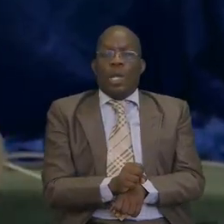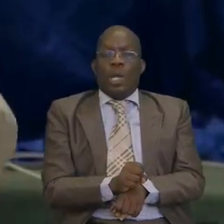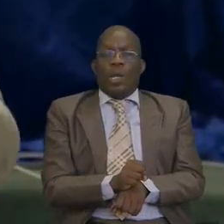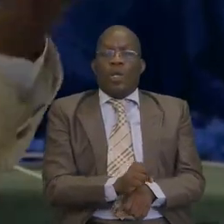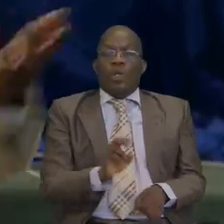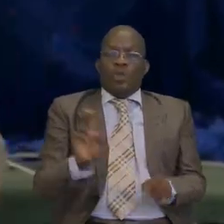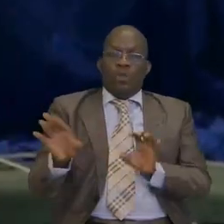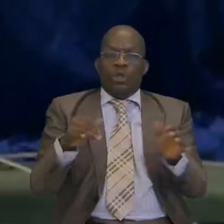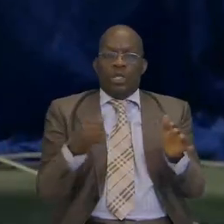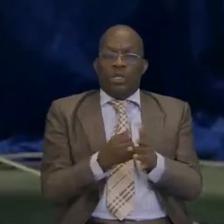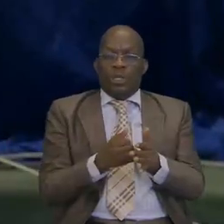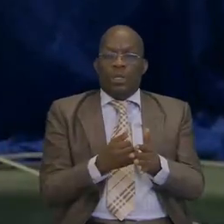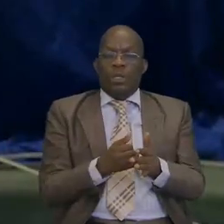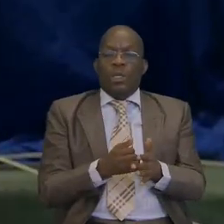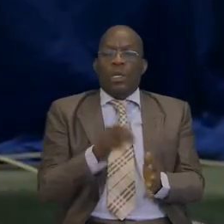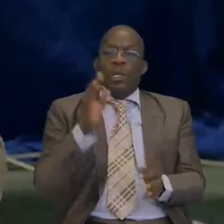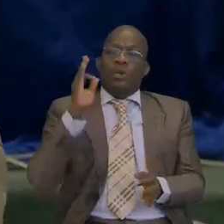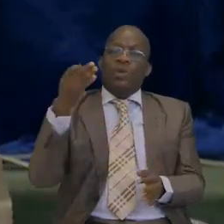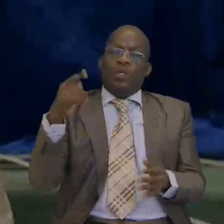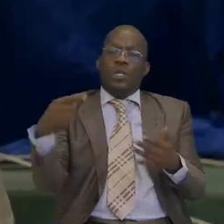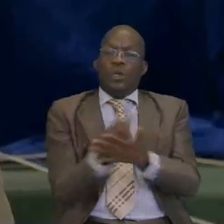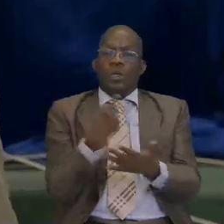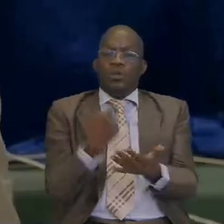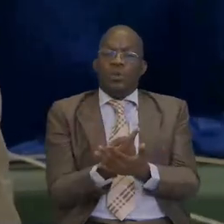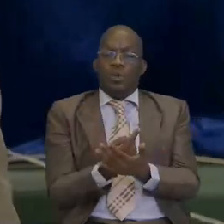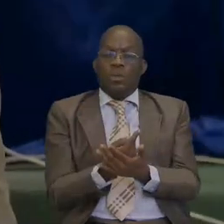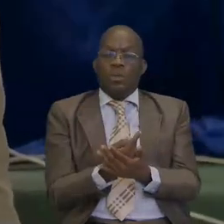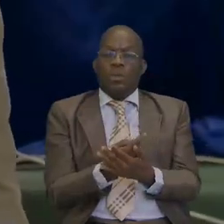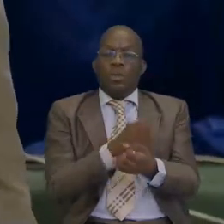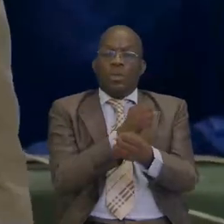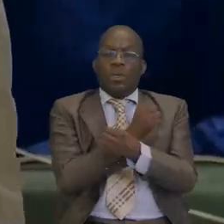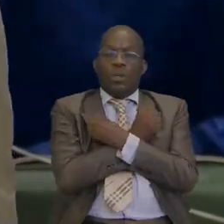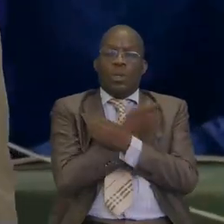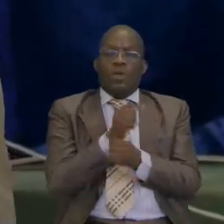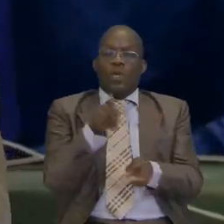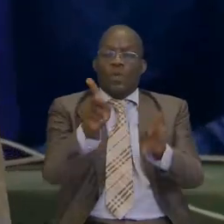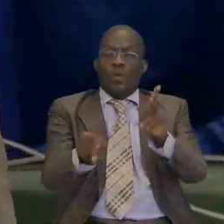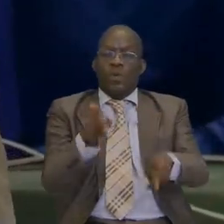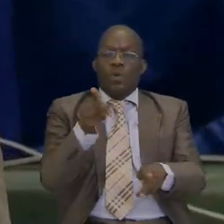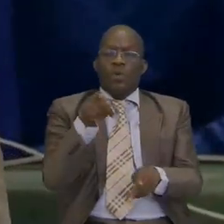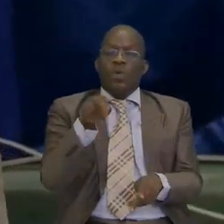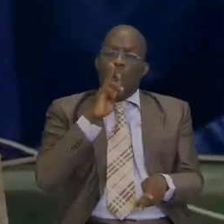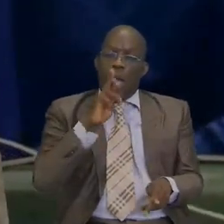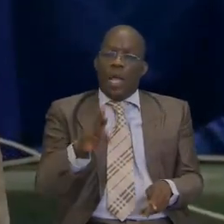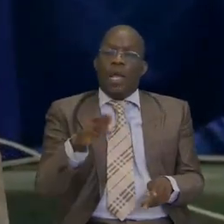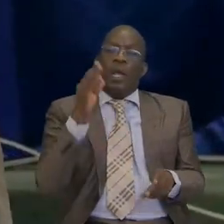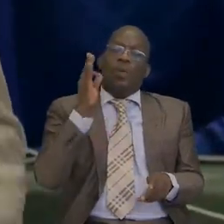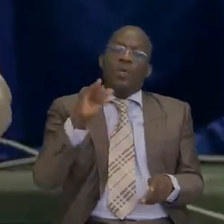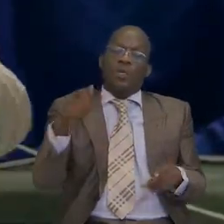Exerce-toi. Prêche l'évangile. Aime ceux à qui tu prêches